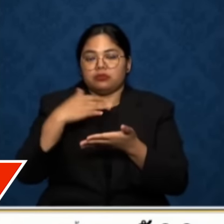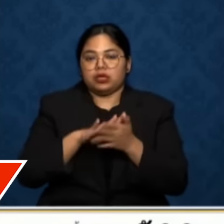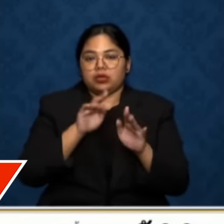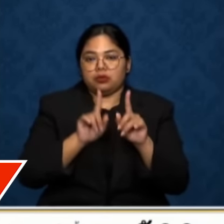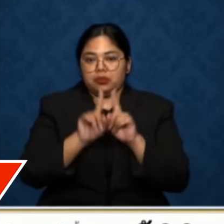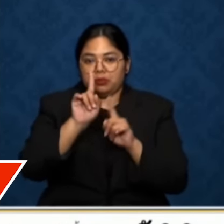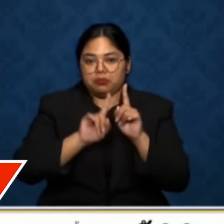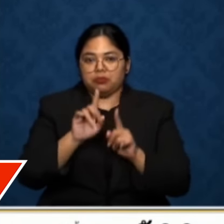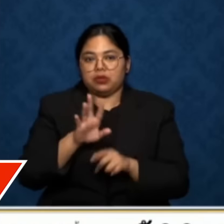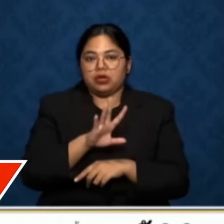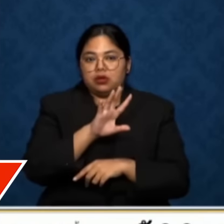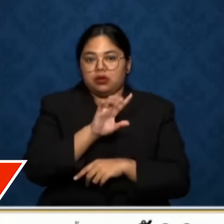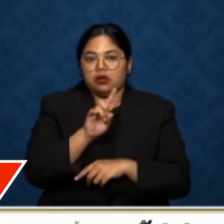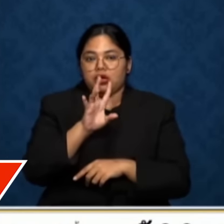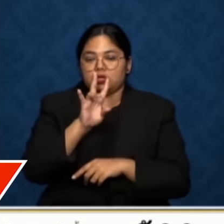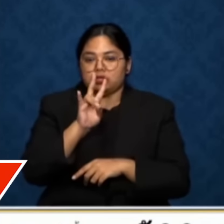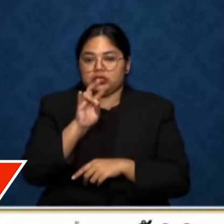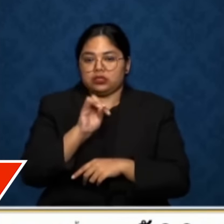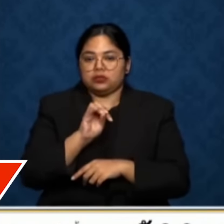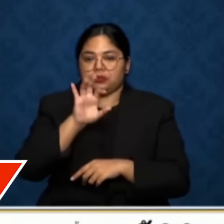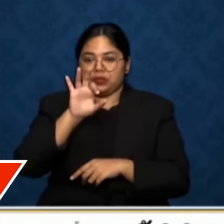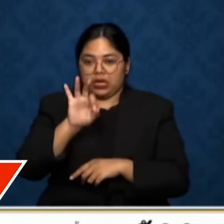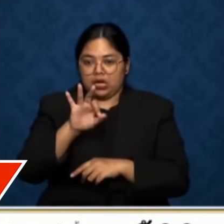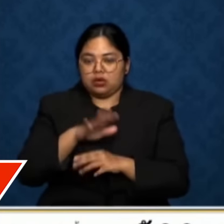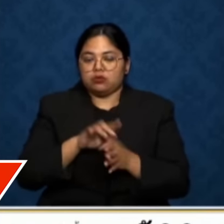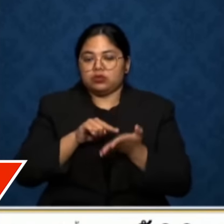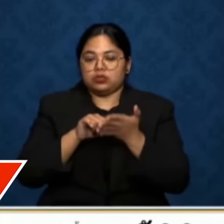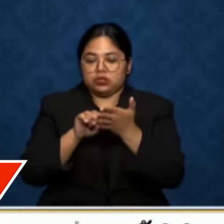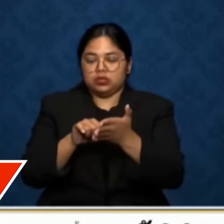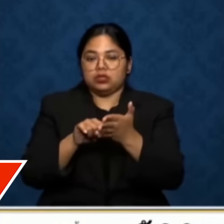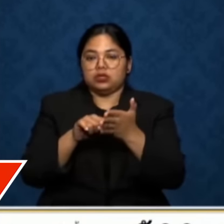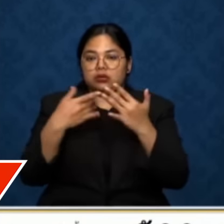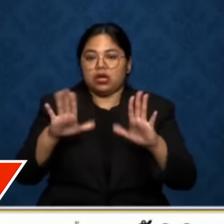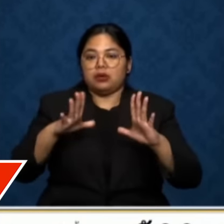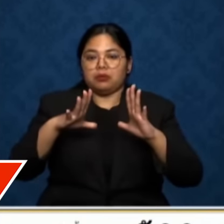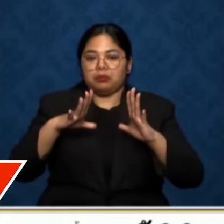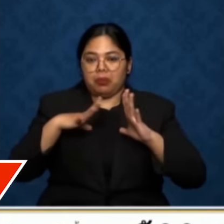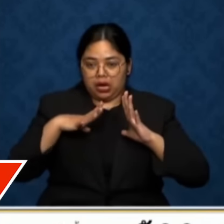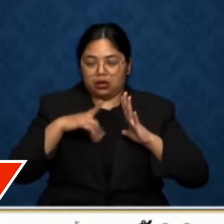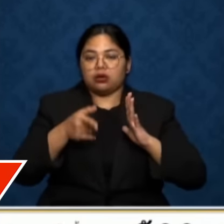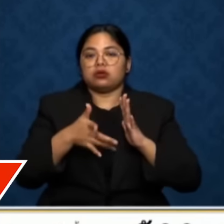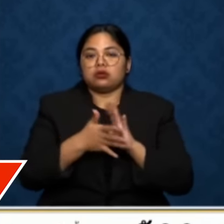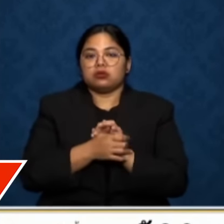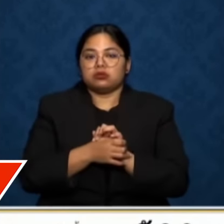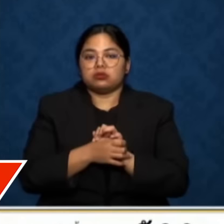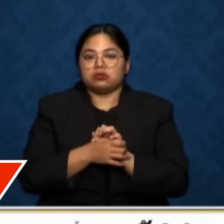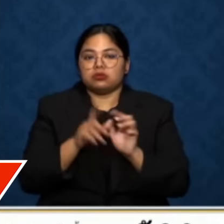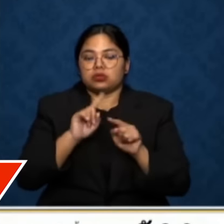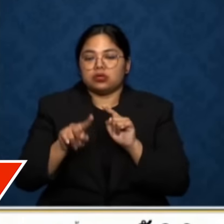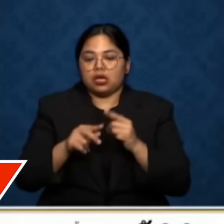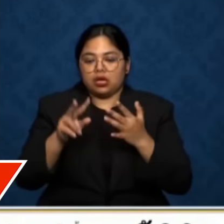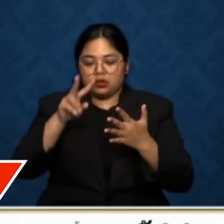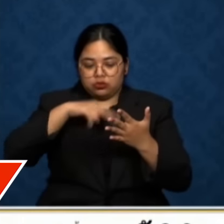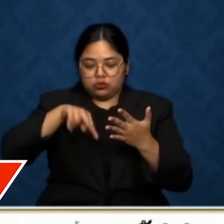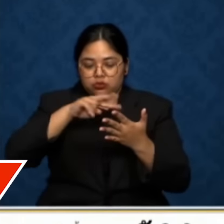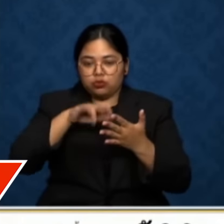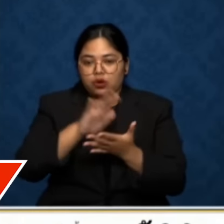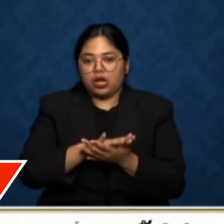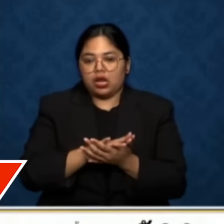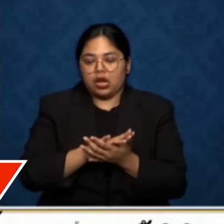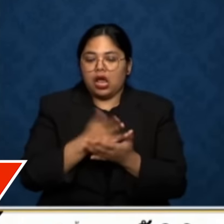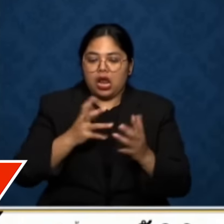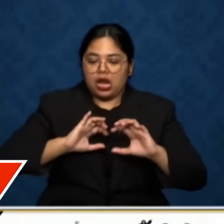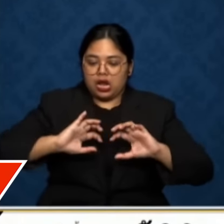ประเมินวันที่180ส่งเสนอปุ๊บแล้วได้พักโทษเนี่ยท่านรัฐมนตรีท่านตรวจสอบเอกสารผมเชื่อครับงานราชการเนี่ยเราทำกันมาเ